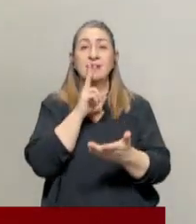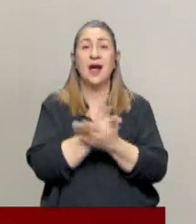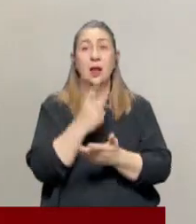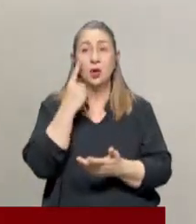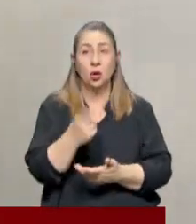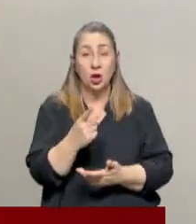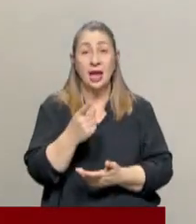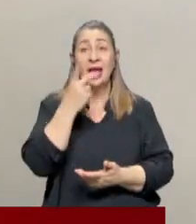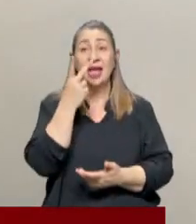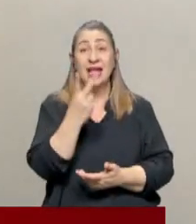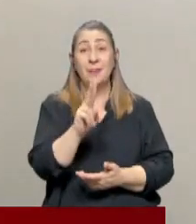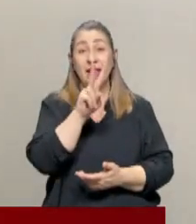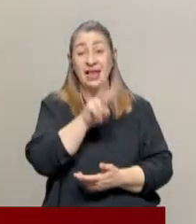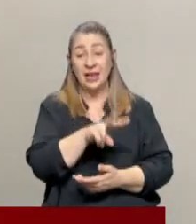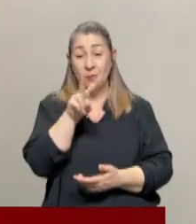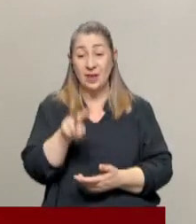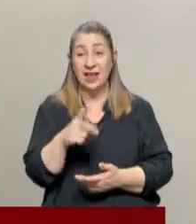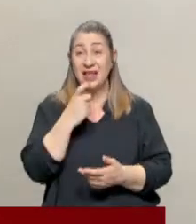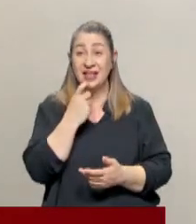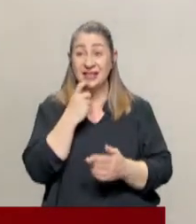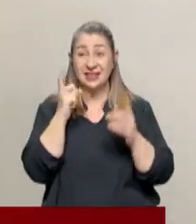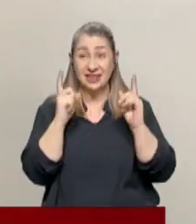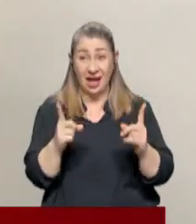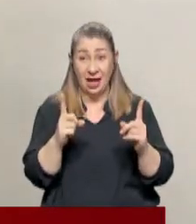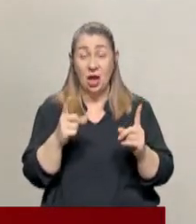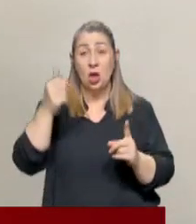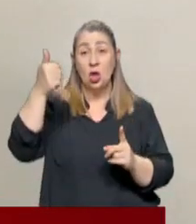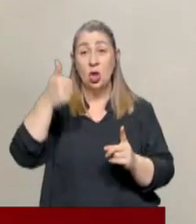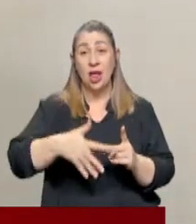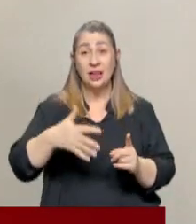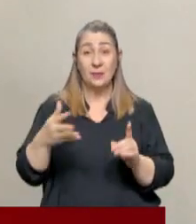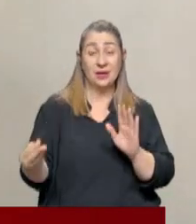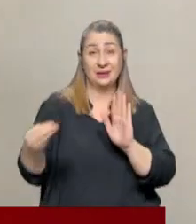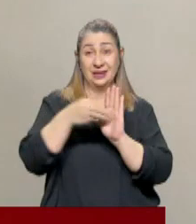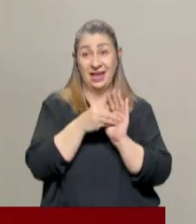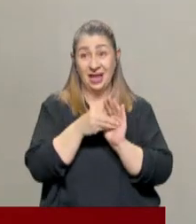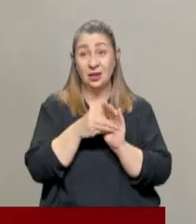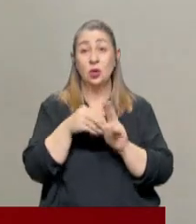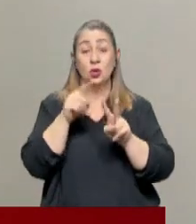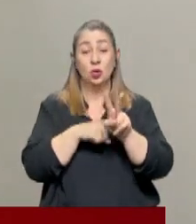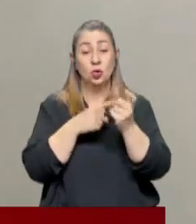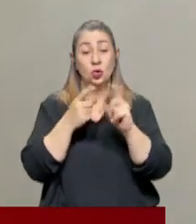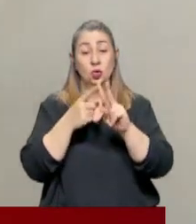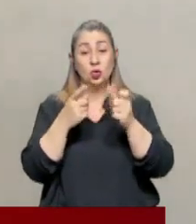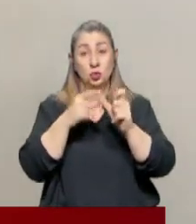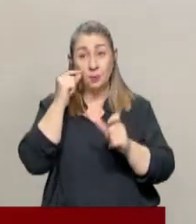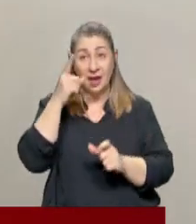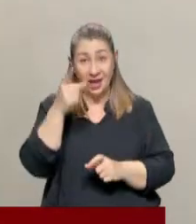göre 2022 yılında yönetim kuruluna giren Yunus